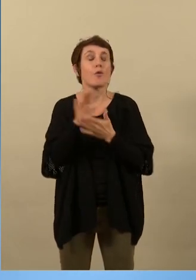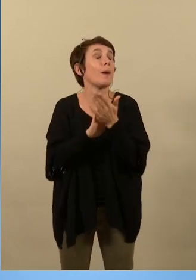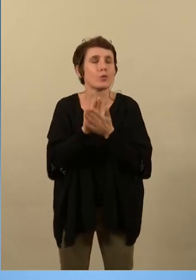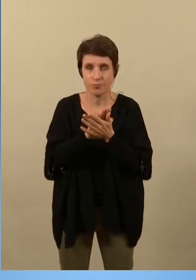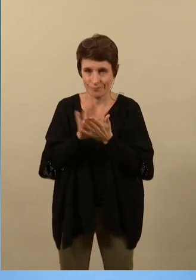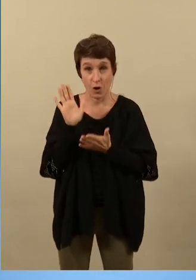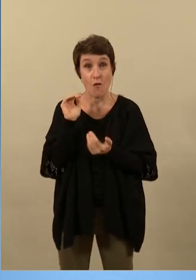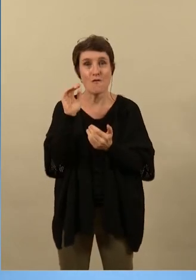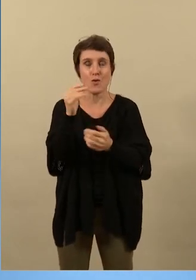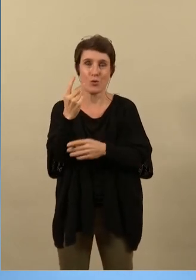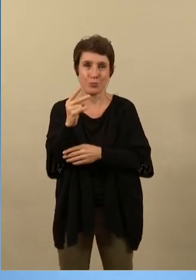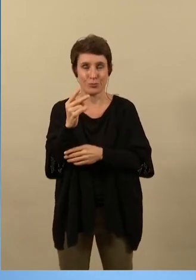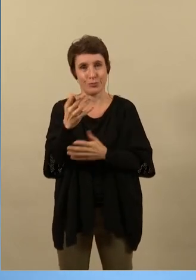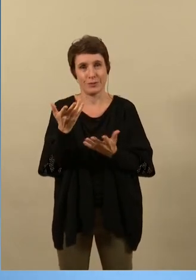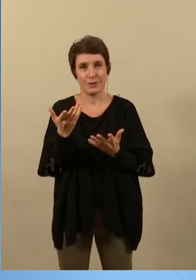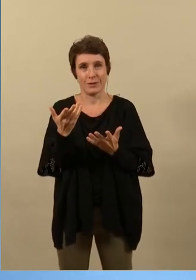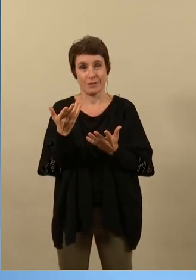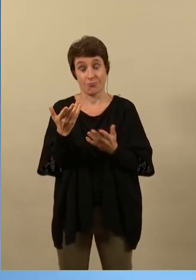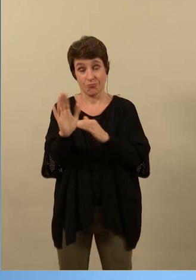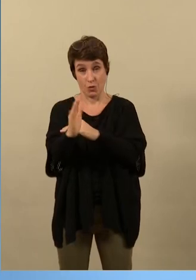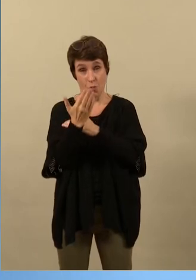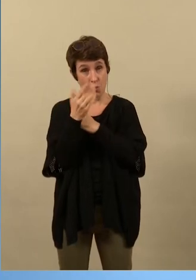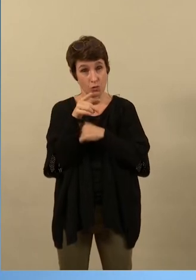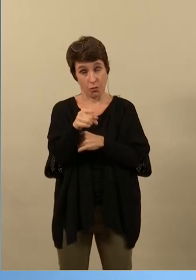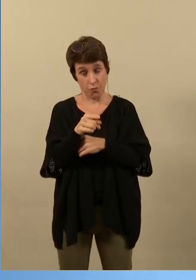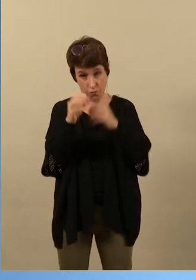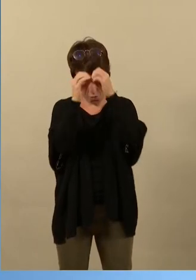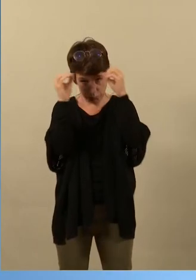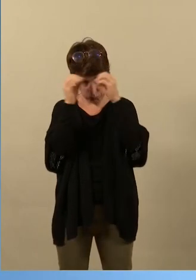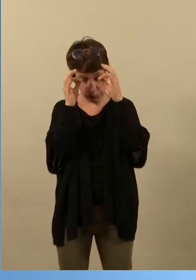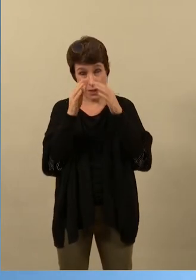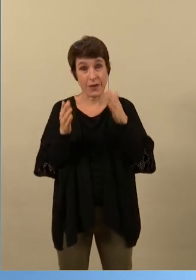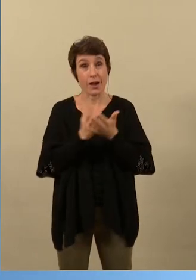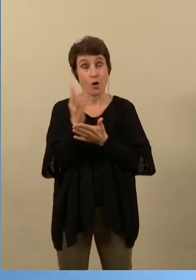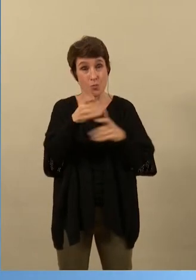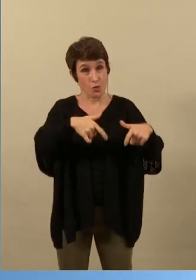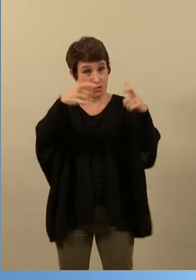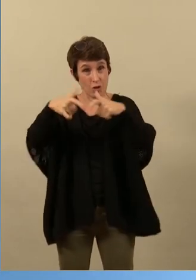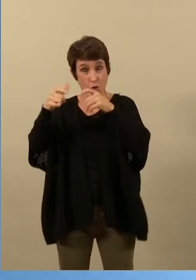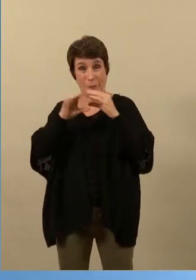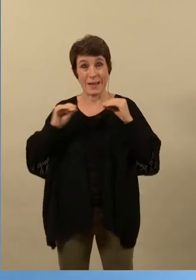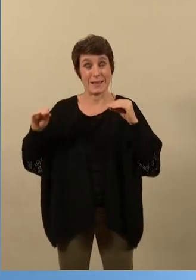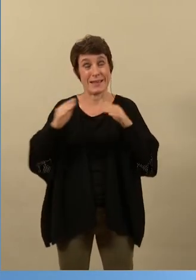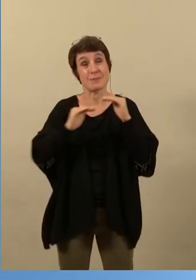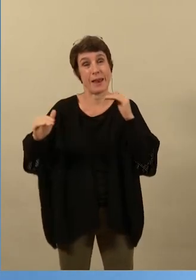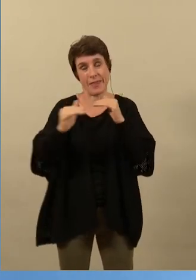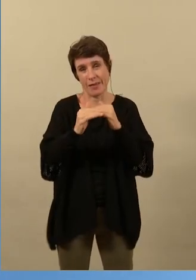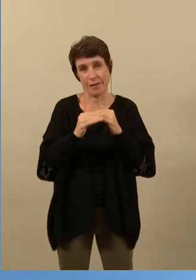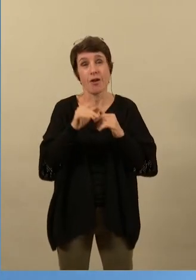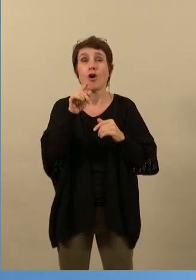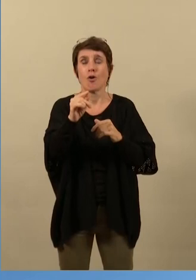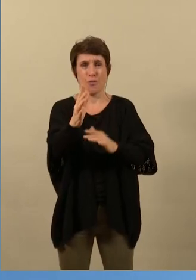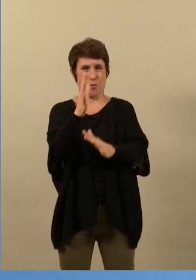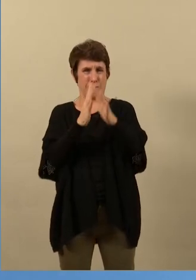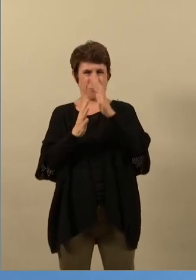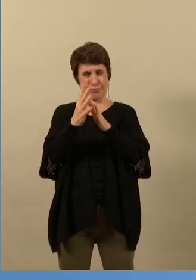excusez-moi montre votre méconnaissance de l'évolution du projet urbain de l'esplanade et sa réalité sur le terrain vous brandissez des